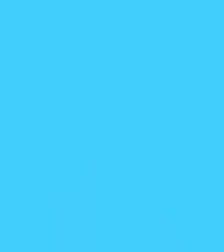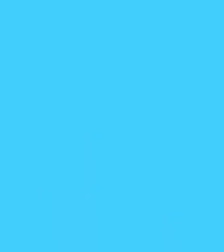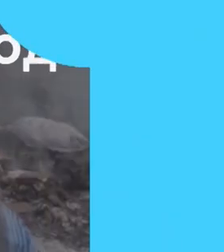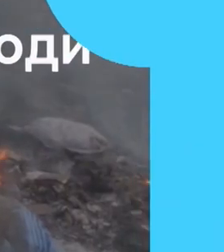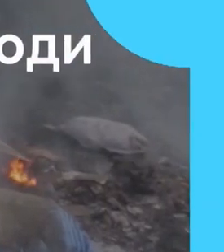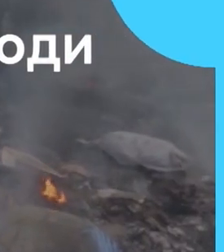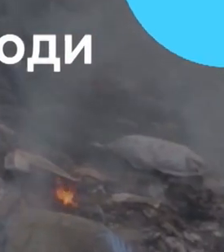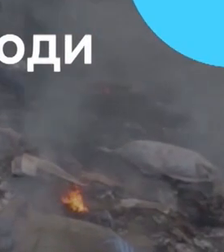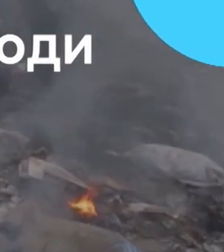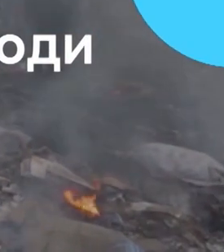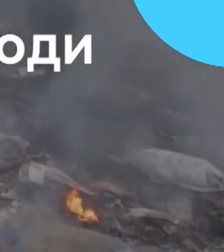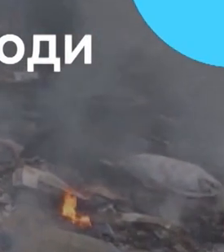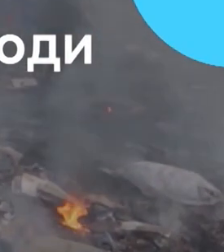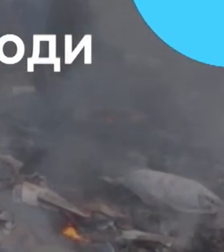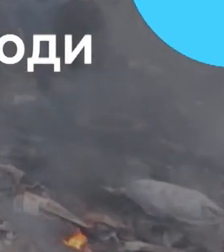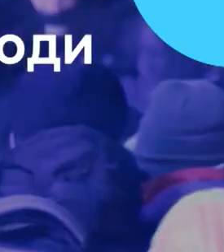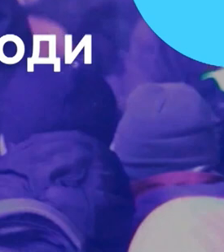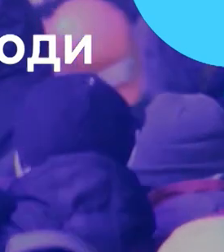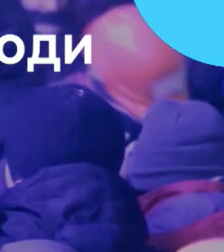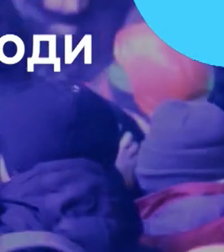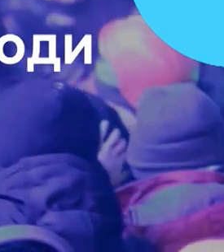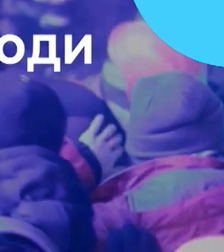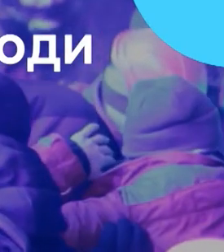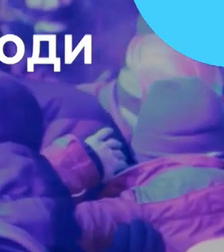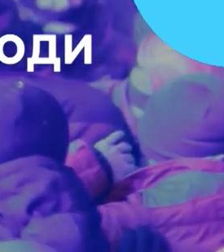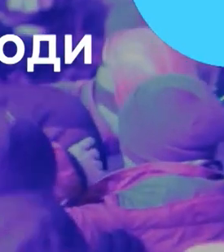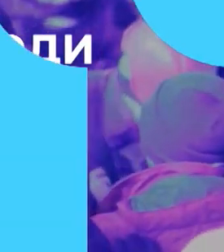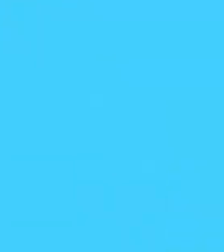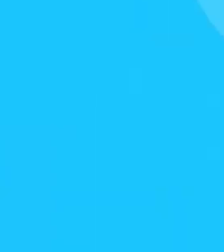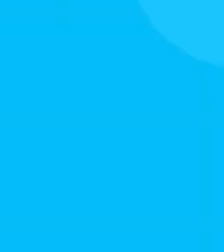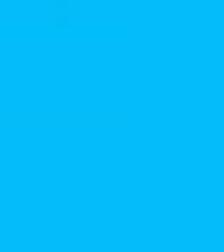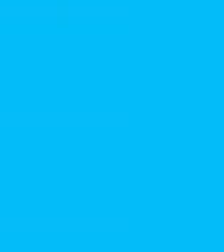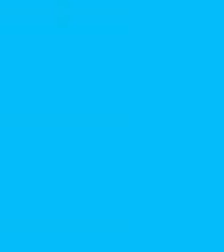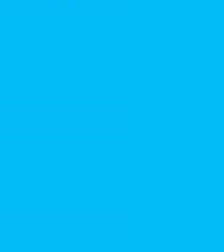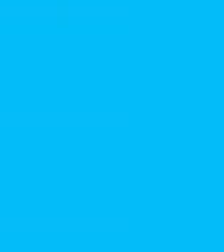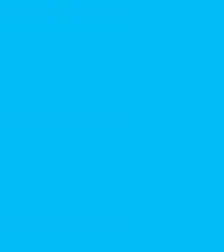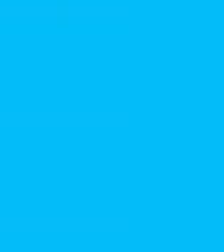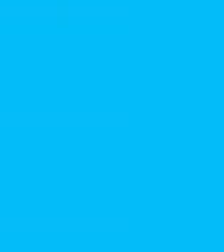свободи. О 22-й на місцевих каналах Суспільного мовлення.